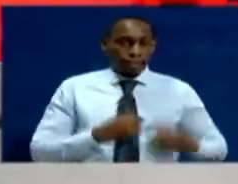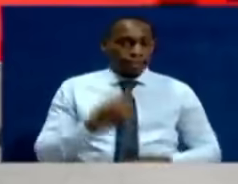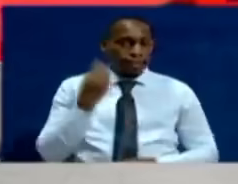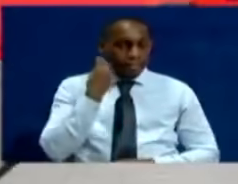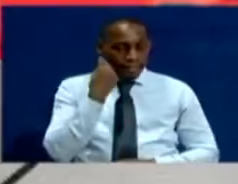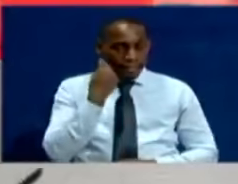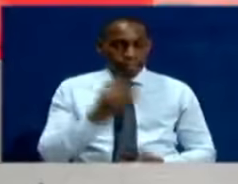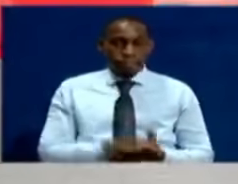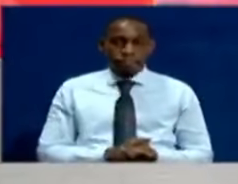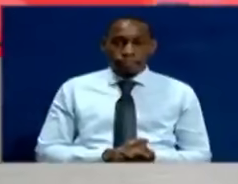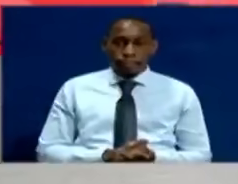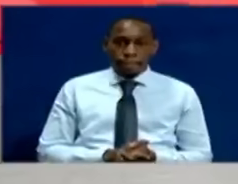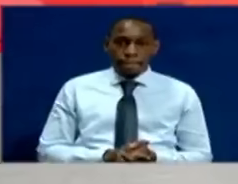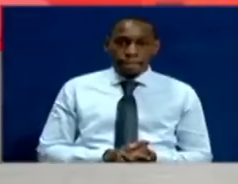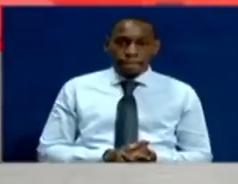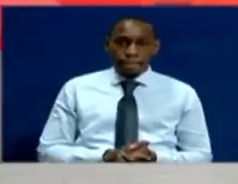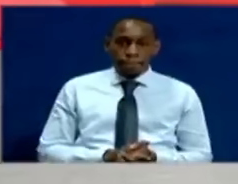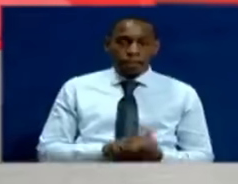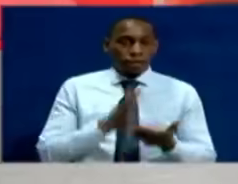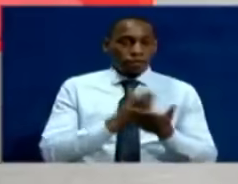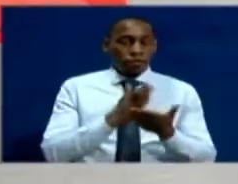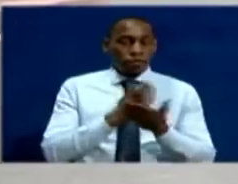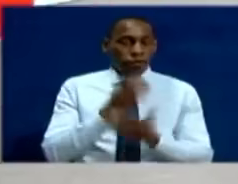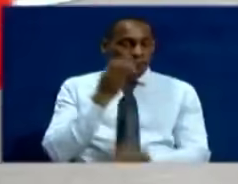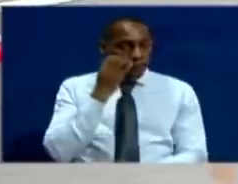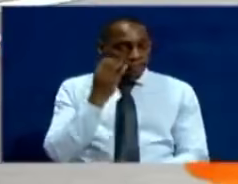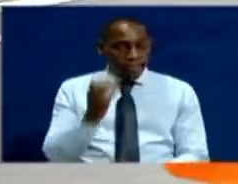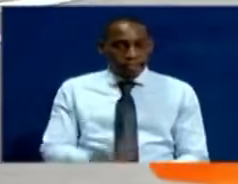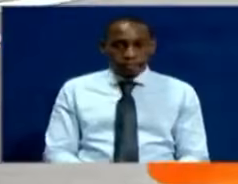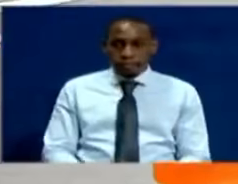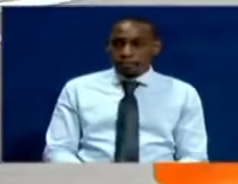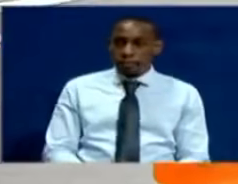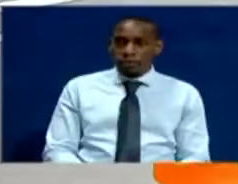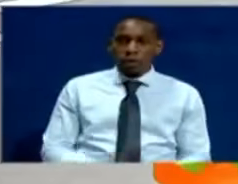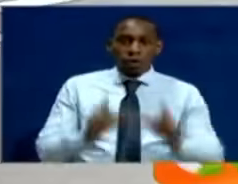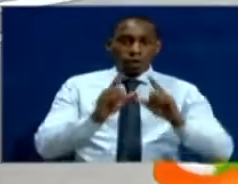Yes. Extremely sad. Oh, my goodness. Our condolences. Yeah.